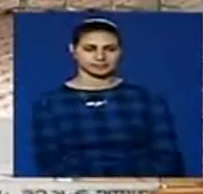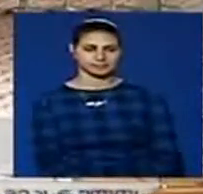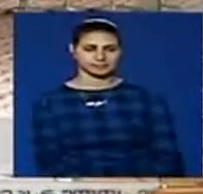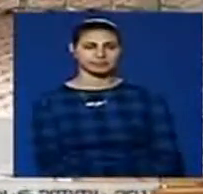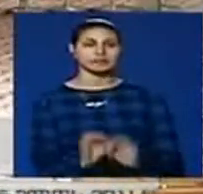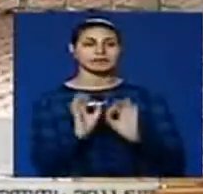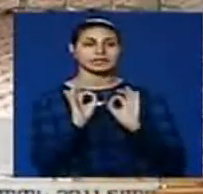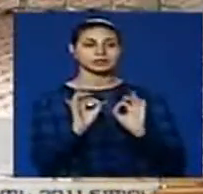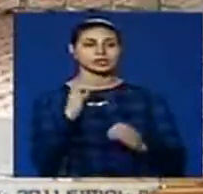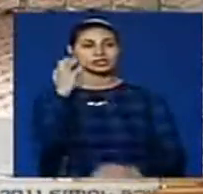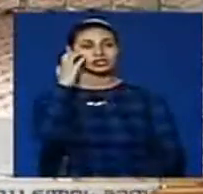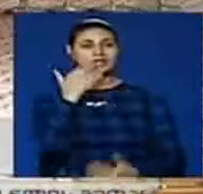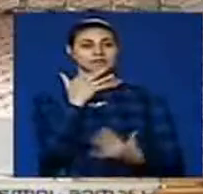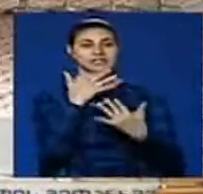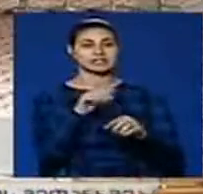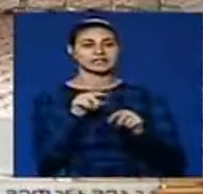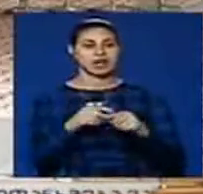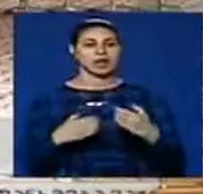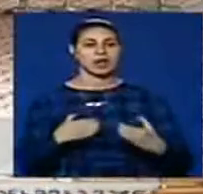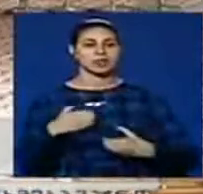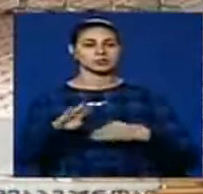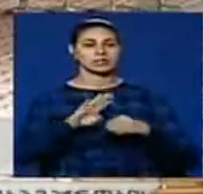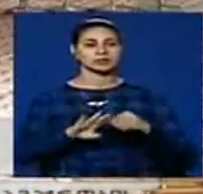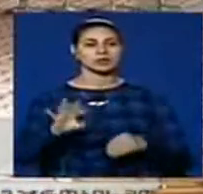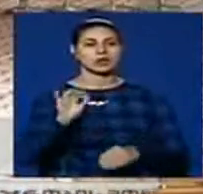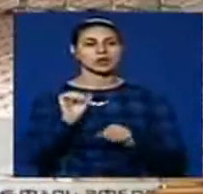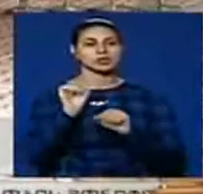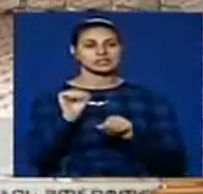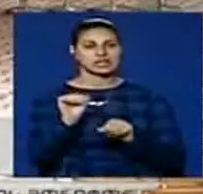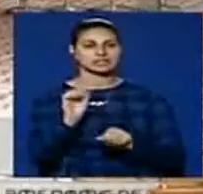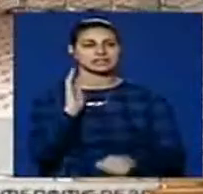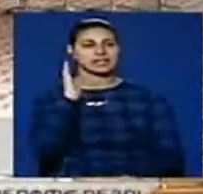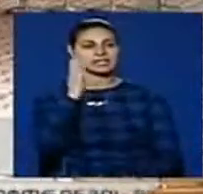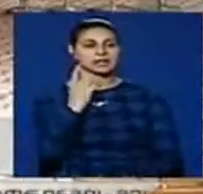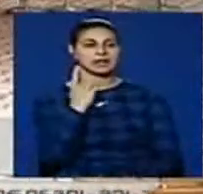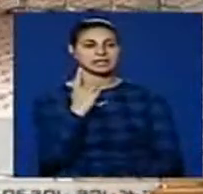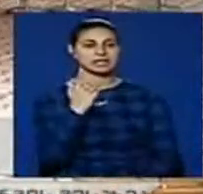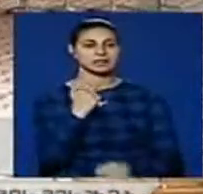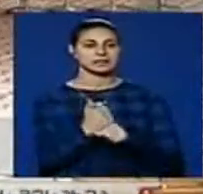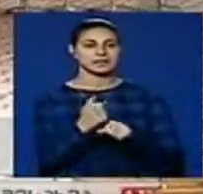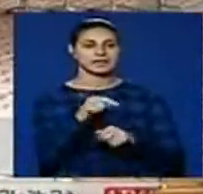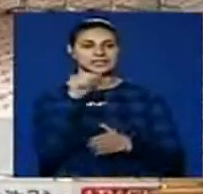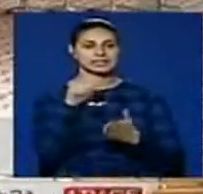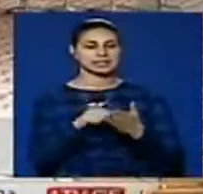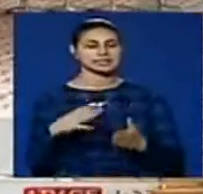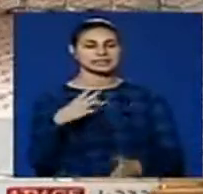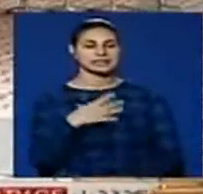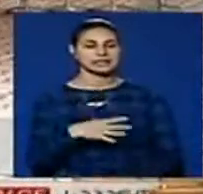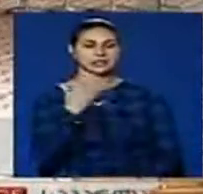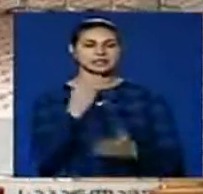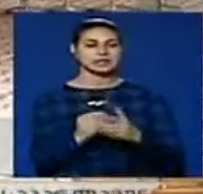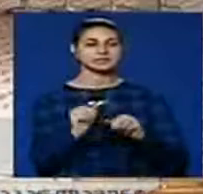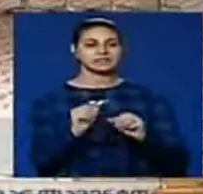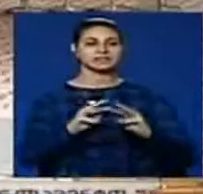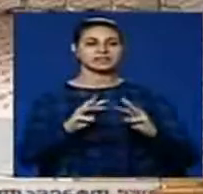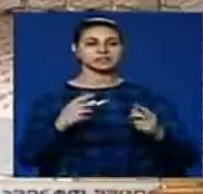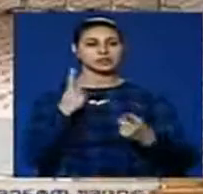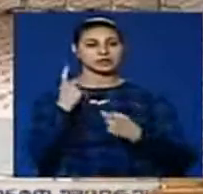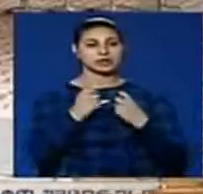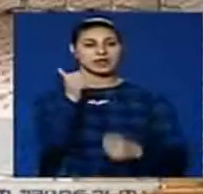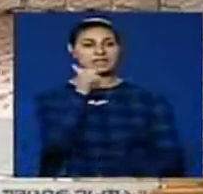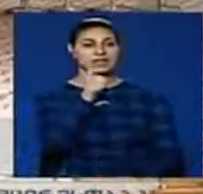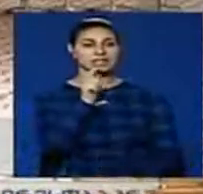სწორედ ჩავის ზღვის რეგიონში უსაფრთხოების დაცვა იქმნება ერთ-ერთი მთავარი საკითხი საქართველოს თავდაცვის სამინისტროს ინფორმაციით